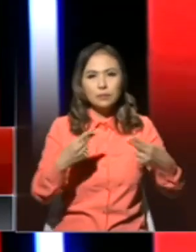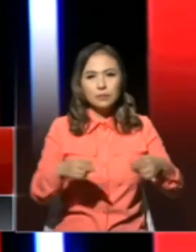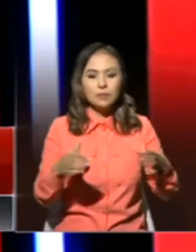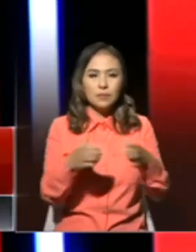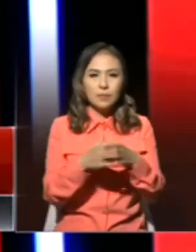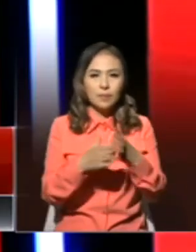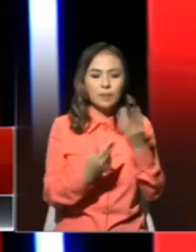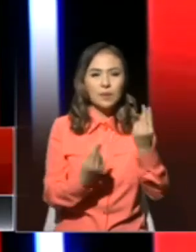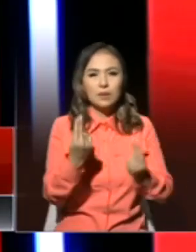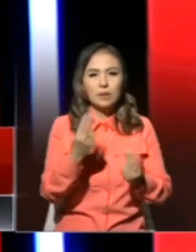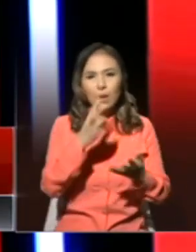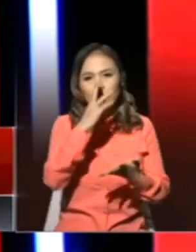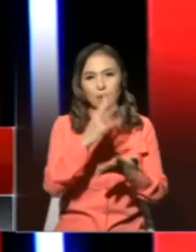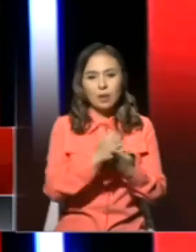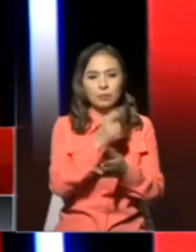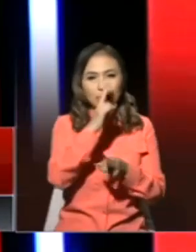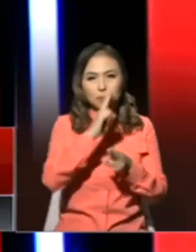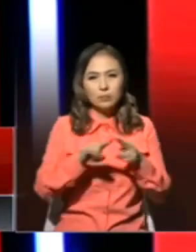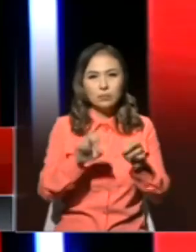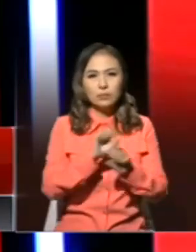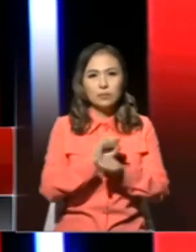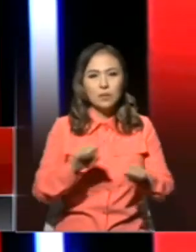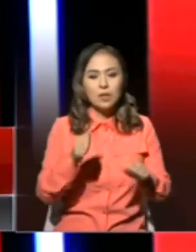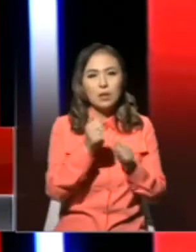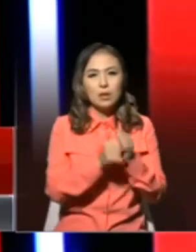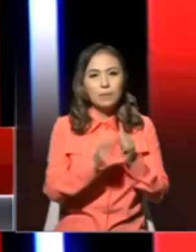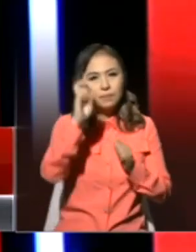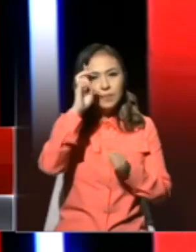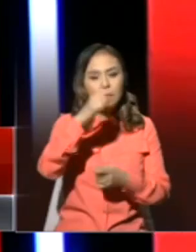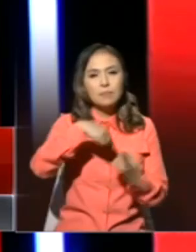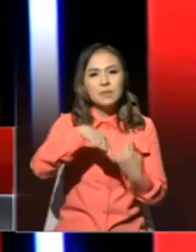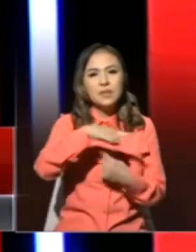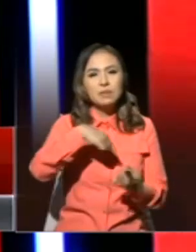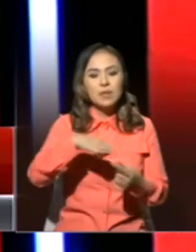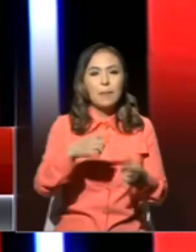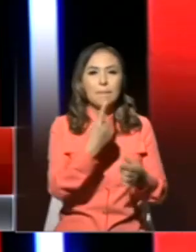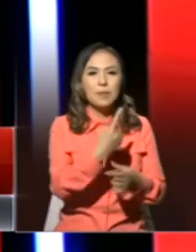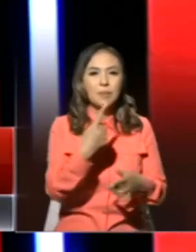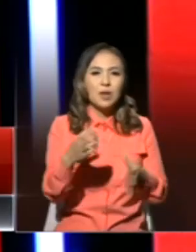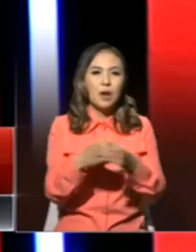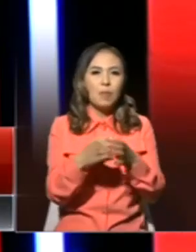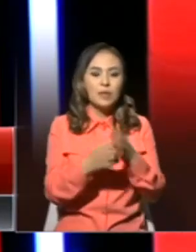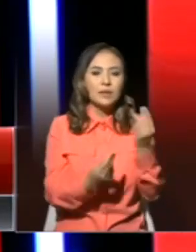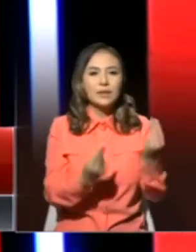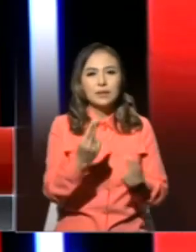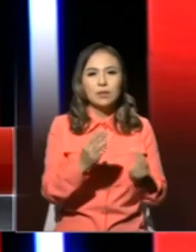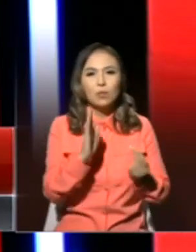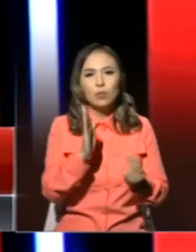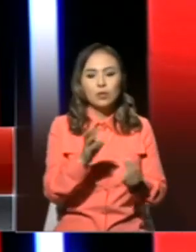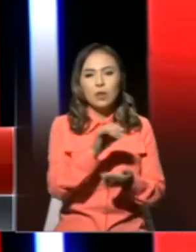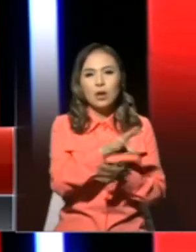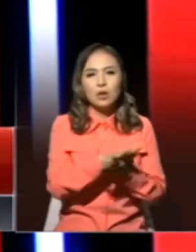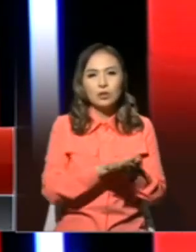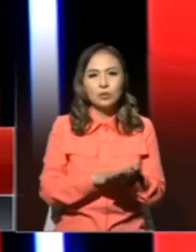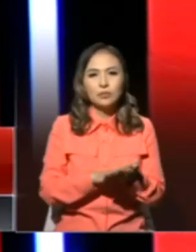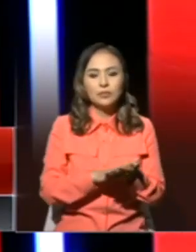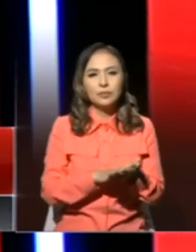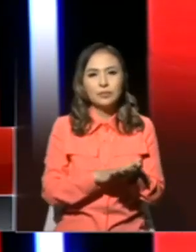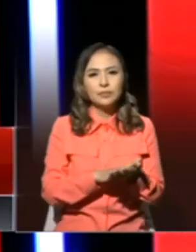командалар табысынан айырылмау керек деп. Сіз әрбір еліміздегі бизнесмендер бір-бір команда алса, яғни ар жағында жаңағы сіз айтып